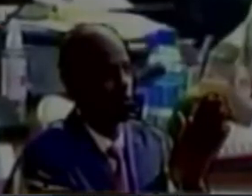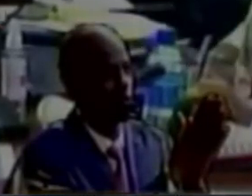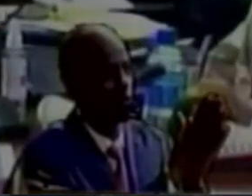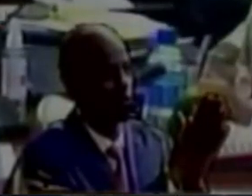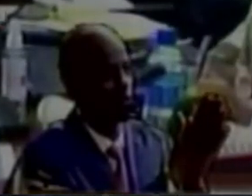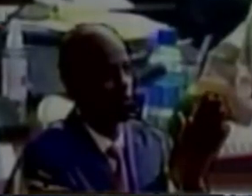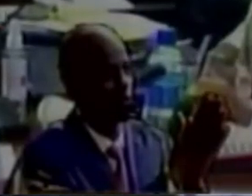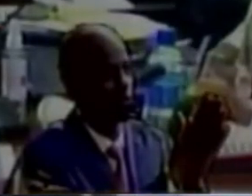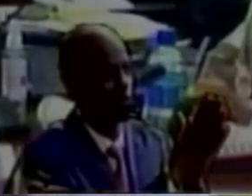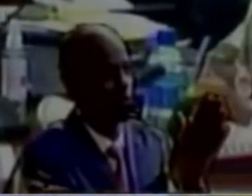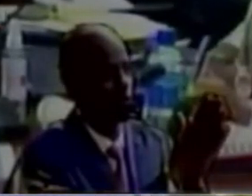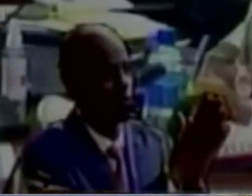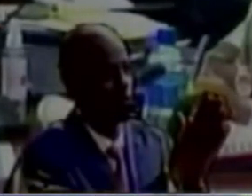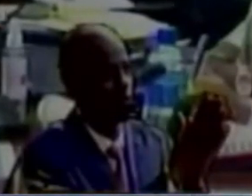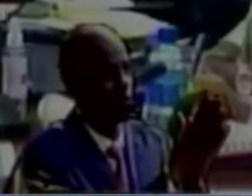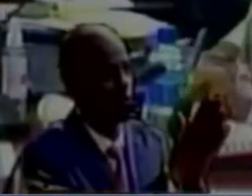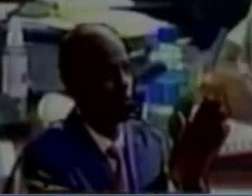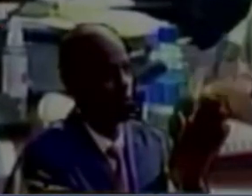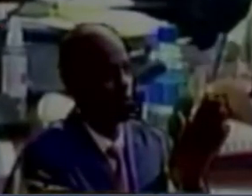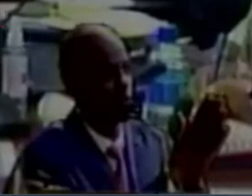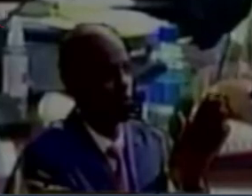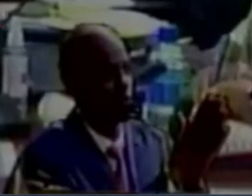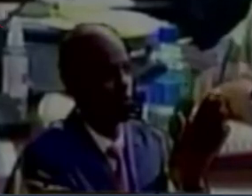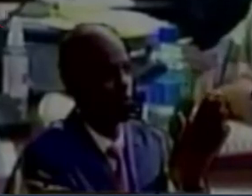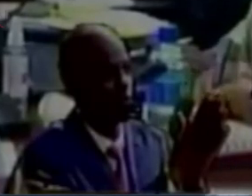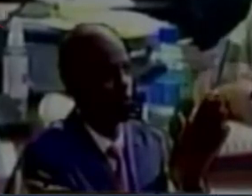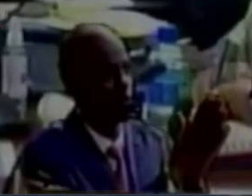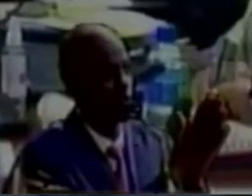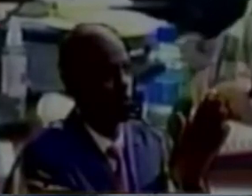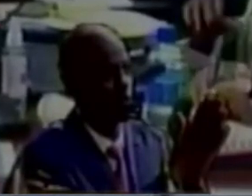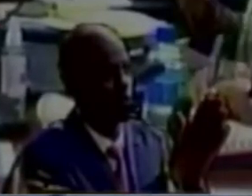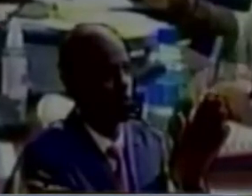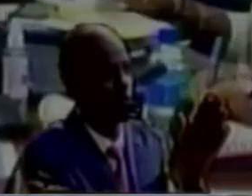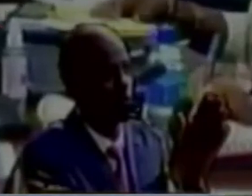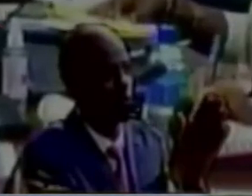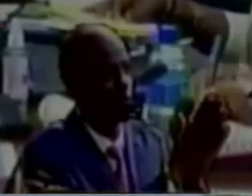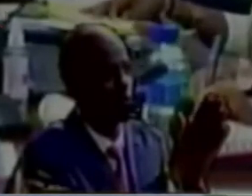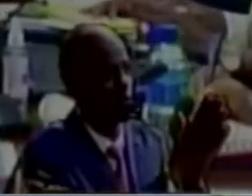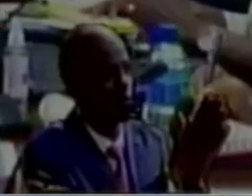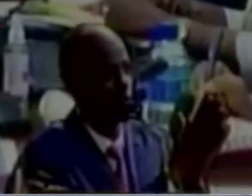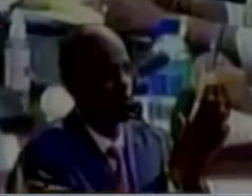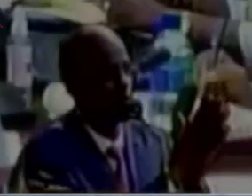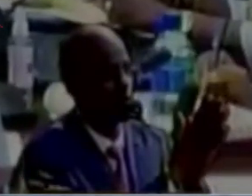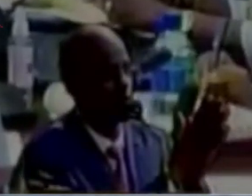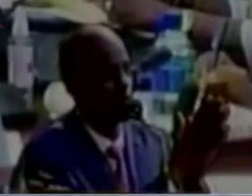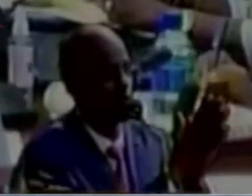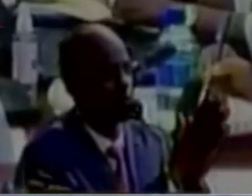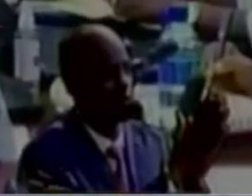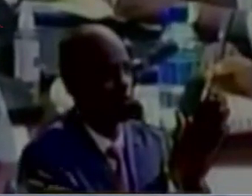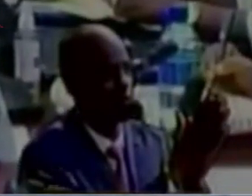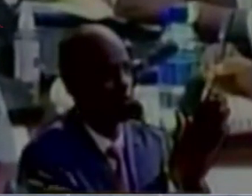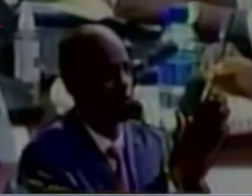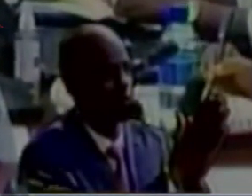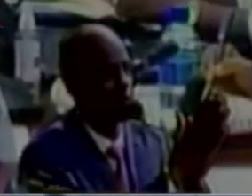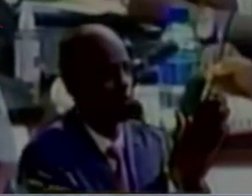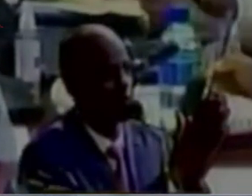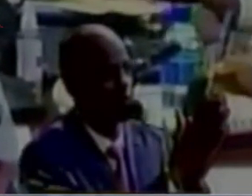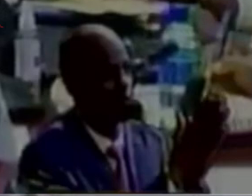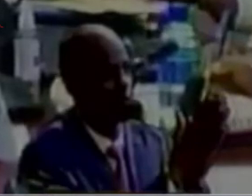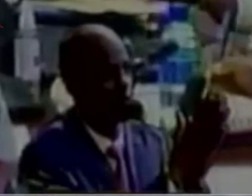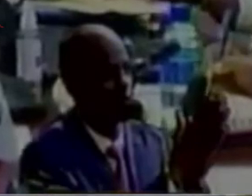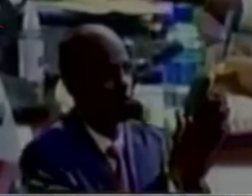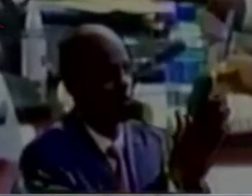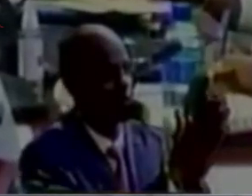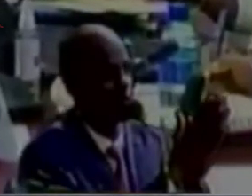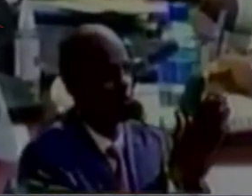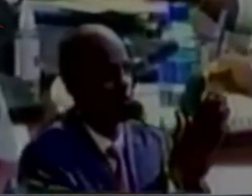des contrats en cours dans le secteur des transports, nous avons des contrats en cours dans le secteur de l'eau. On pourrait mobiliser sur les contrats en cours,